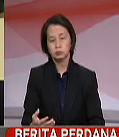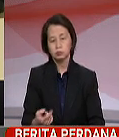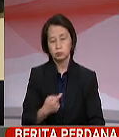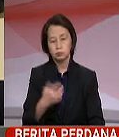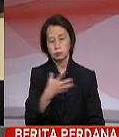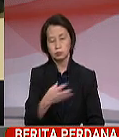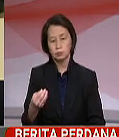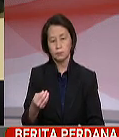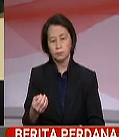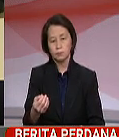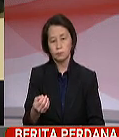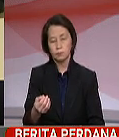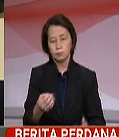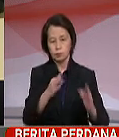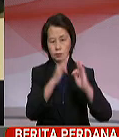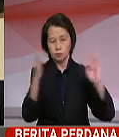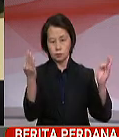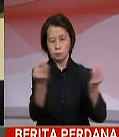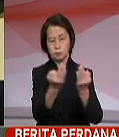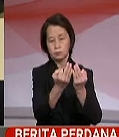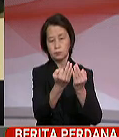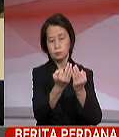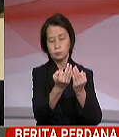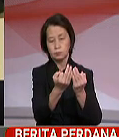and also family